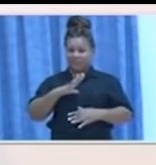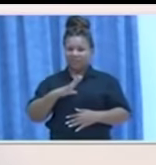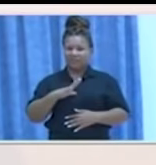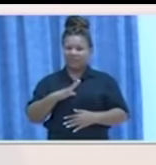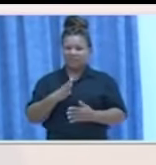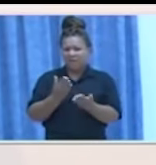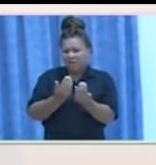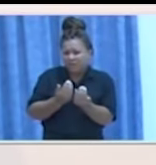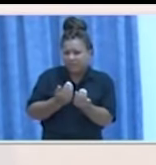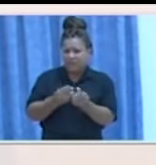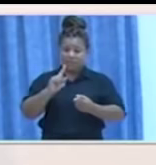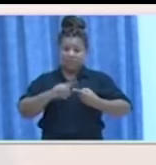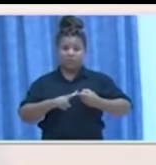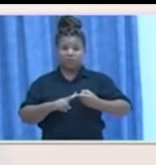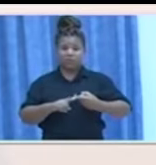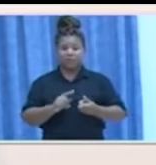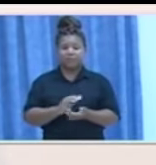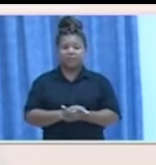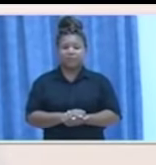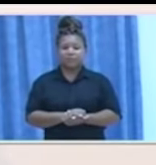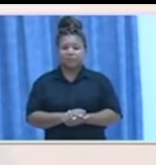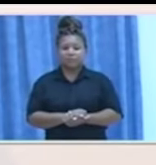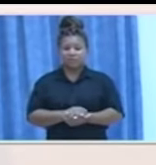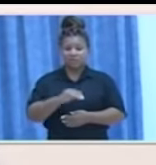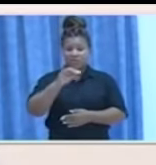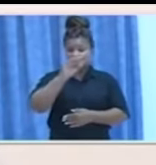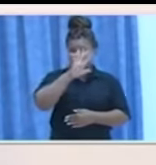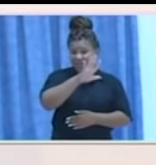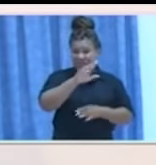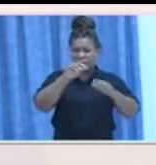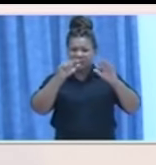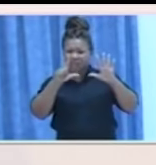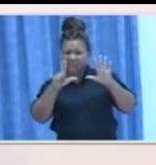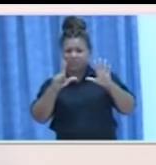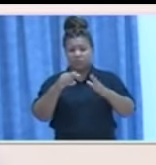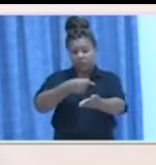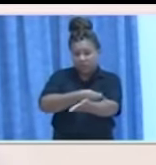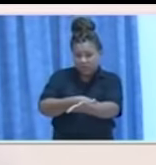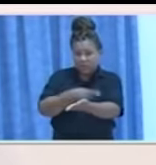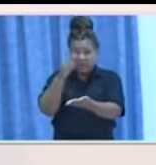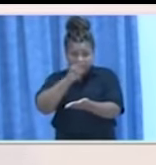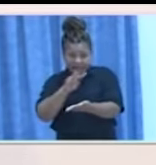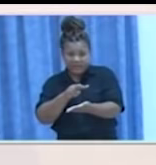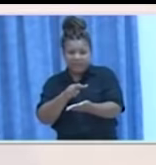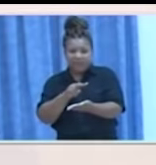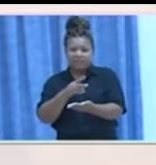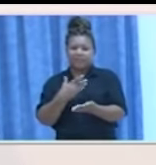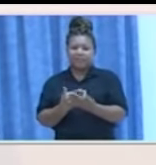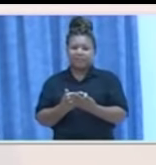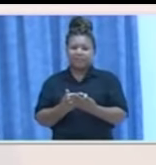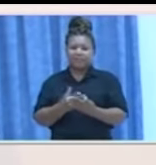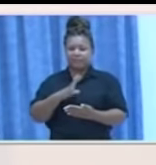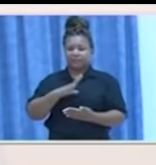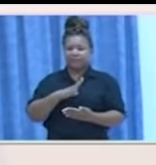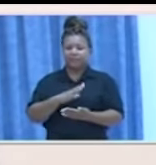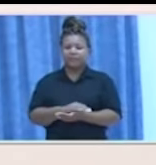pendant cette incubation période, après 5 à 6 à 7 jours. Si vous testez ici, il y a une maladie avec lui, même si vous avez des symptômes ou